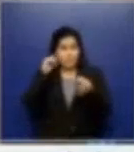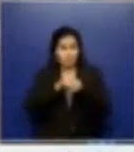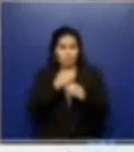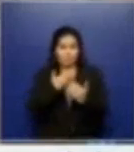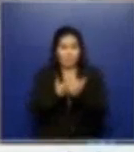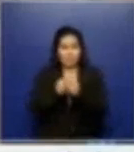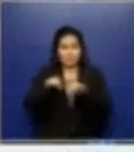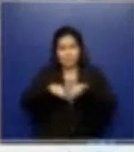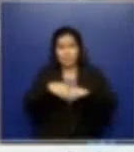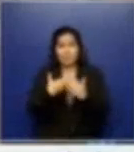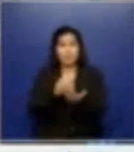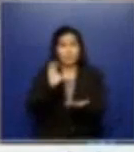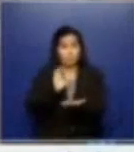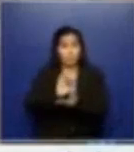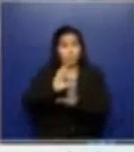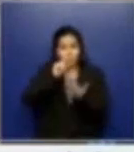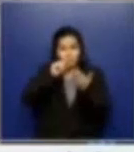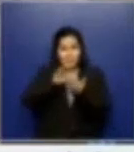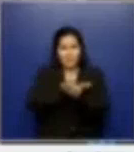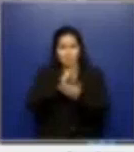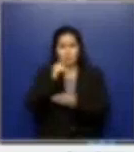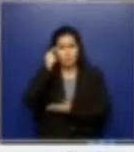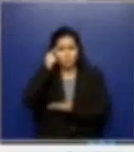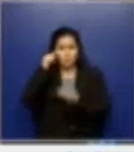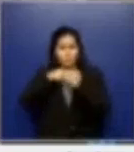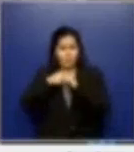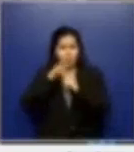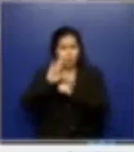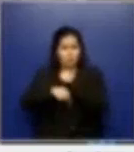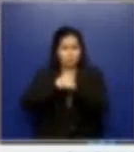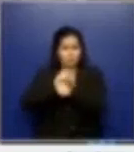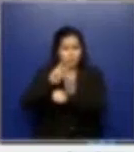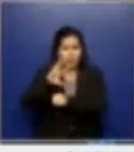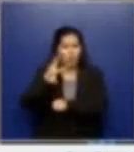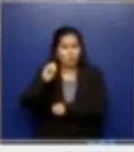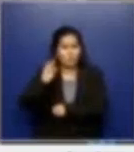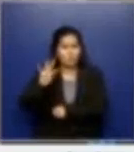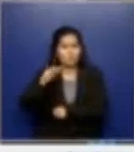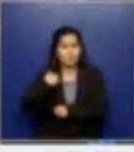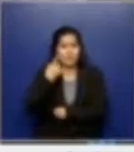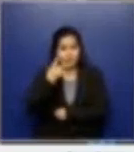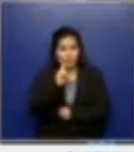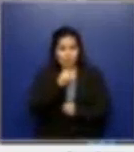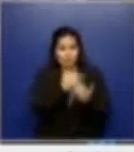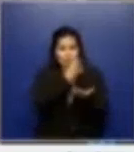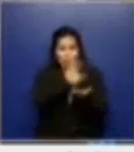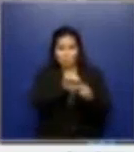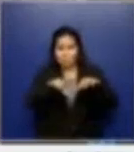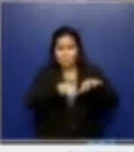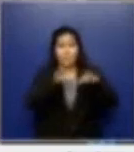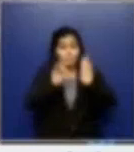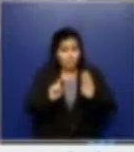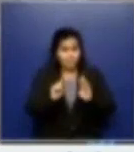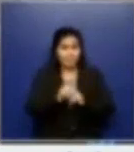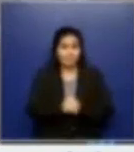งถ้ารู้อย่างนี้รู้ว่าปี64มันจะเกิดอย่างนี้ต้องทำงบประมาณอย่างไรท่านประธานครับ